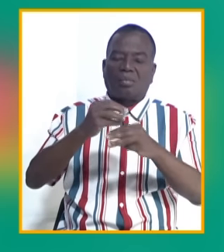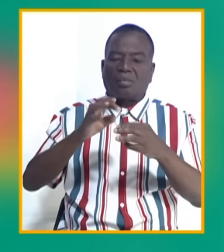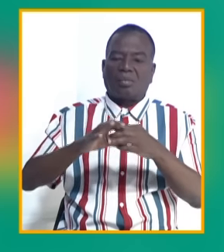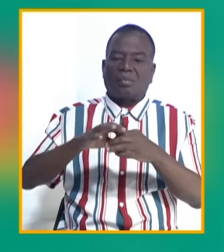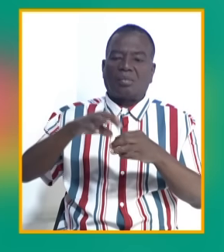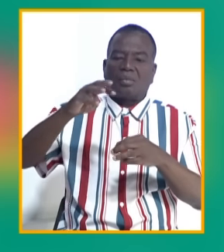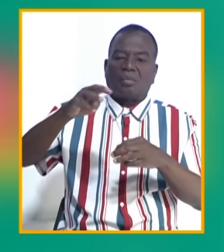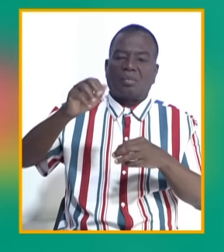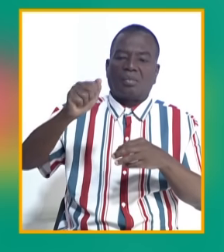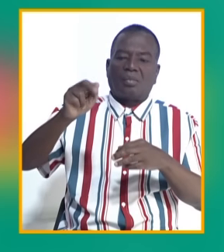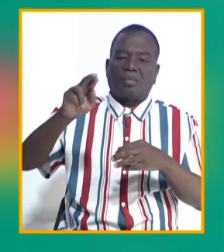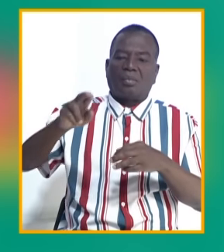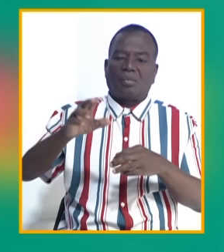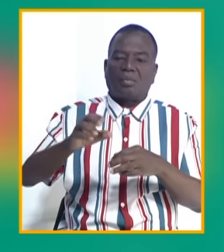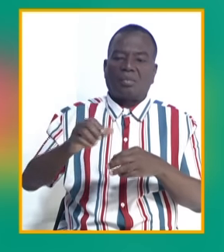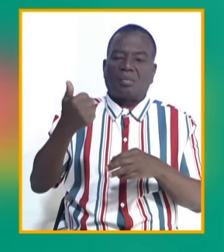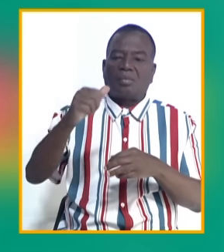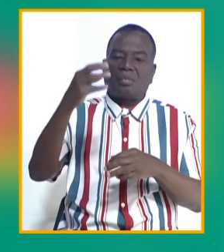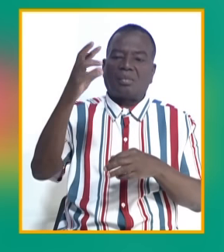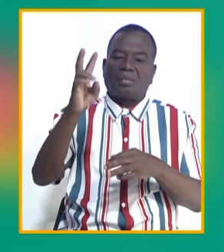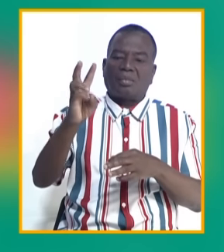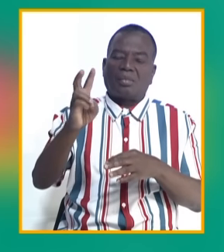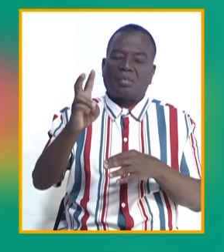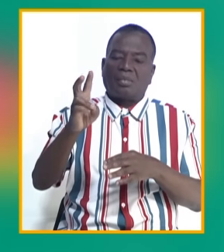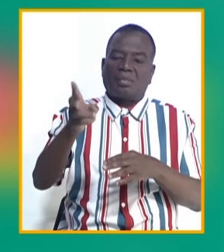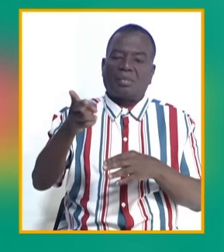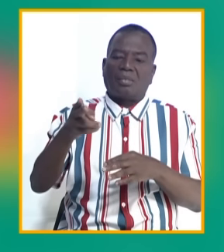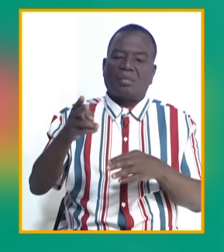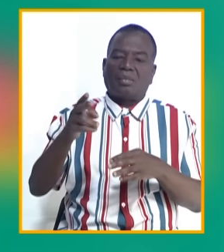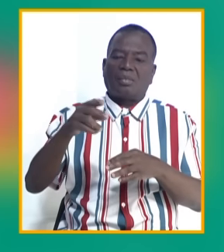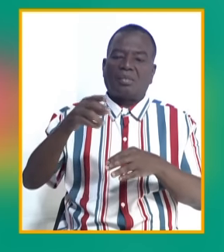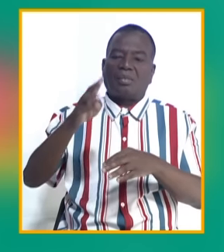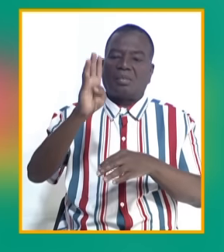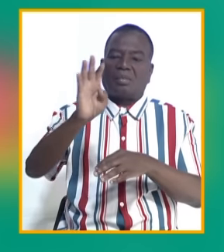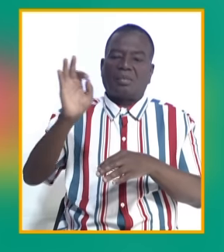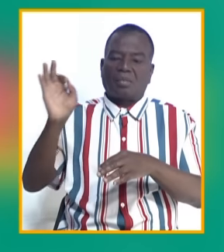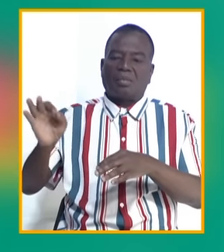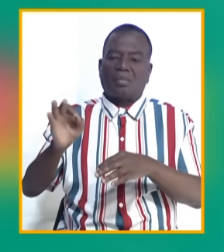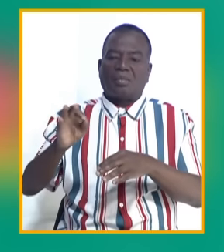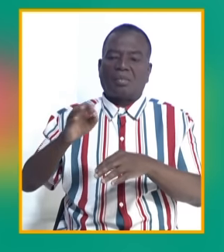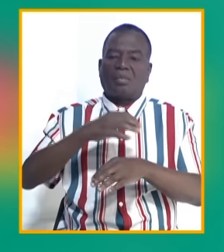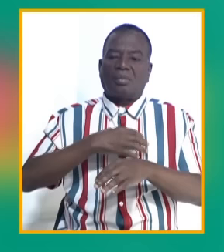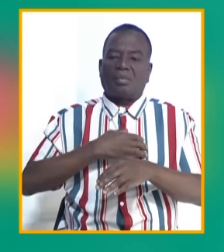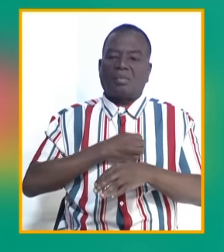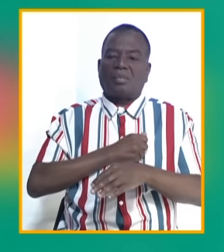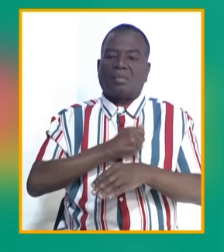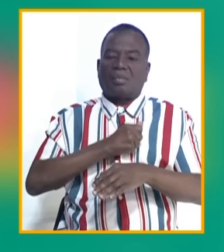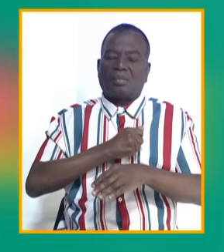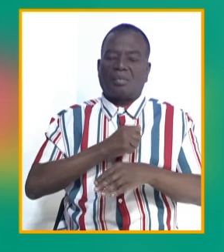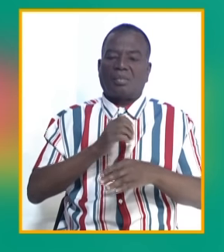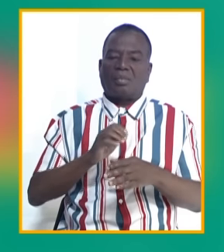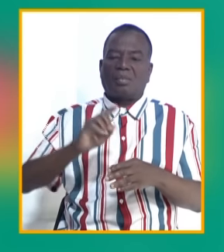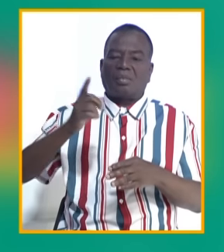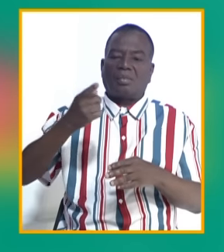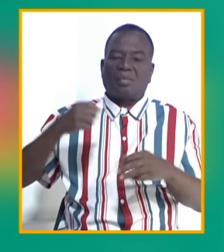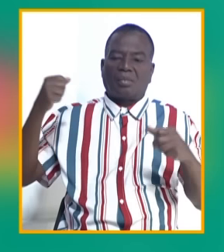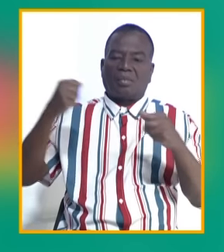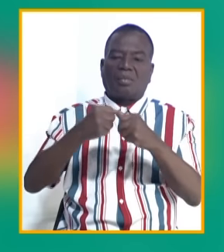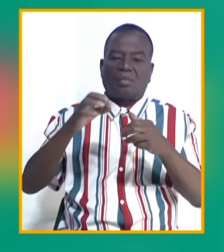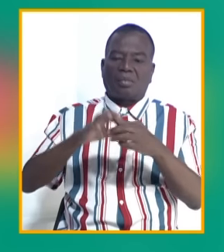Autrement, la première édition de la Coupe du Monde de Maracana qui se déroule ici en Côte d'Ivoire. On aura d'abord à 17h Burkina Faso, Canada,